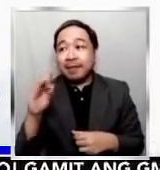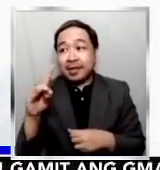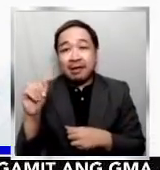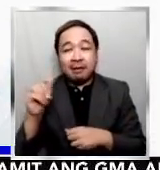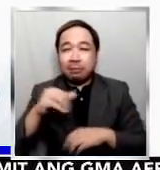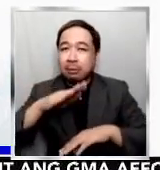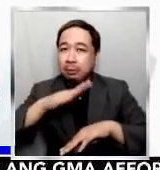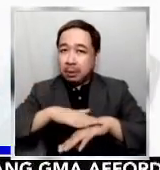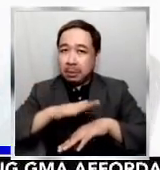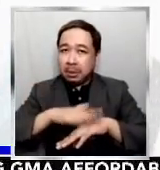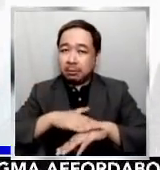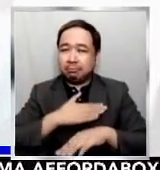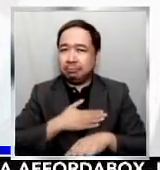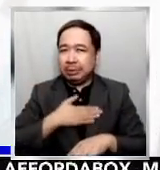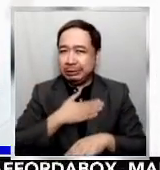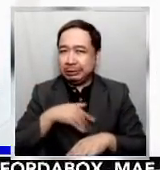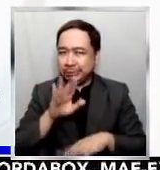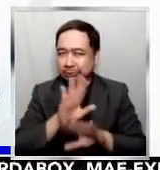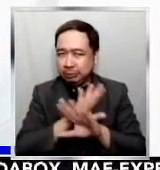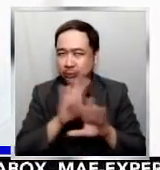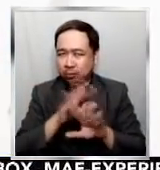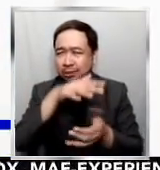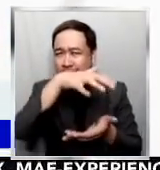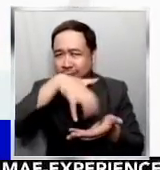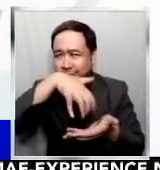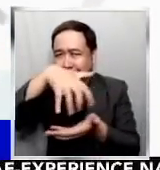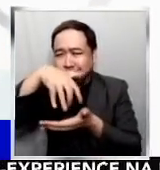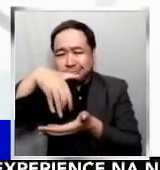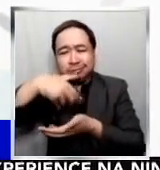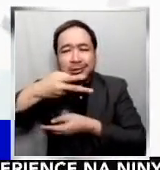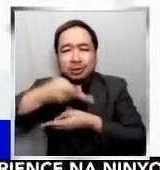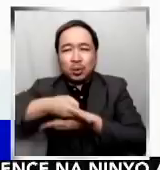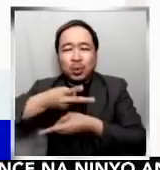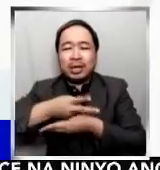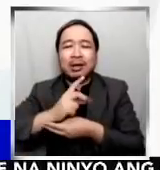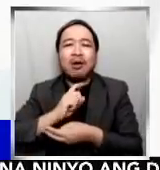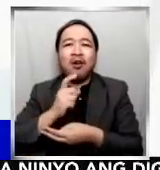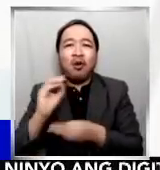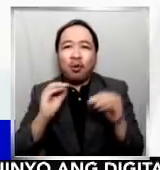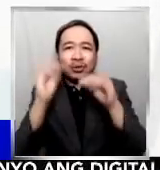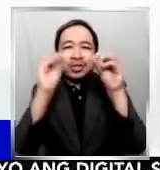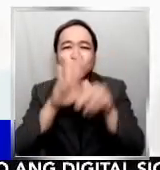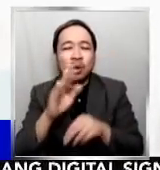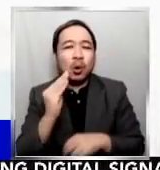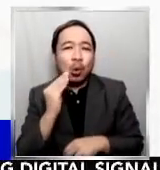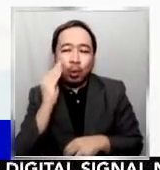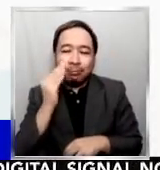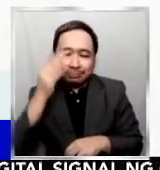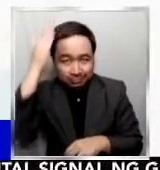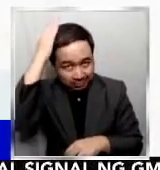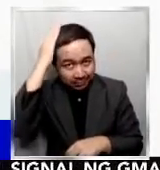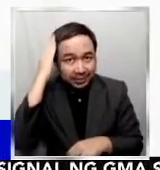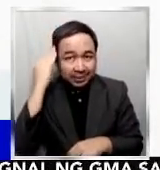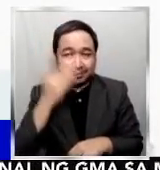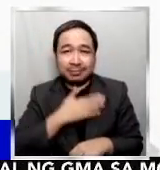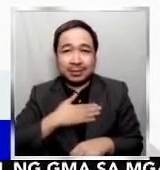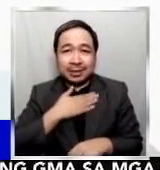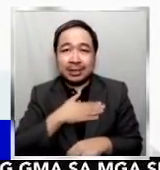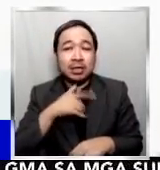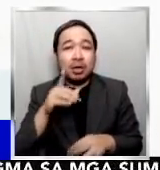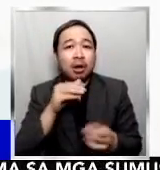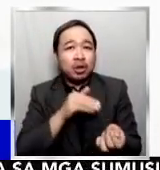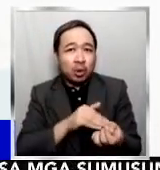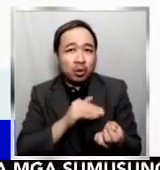yung mag-hoarding or magtatago ng mga tangki-tangki ng oxygen sa bahay. Yung pinakikiusapan po natin ng mga doktor, magre-reseta lamang